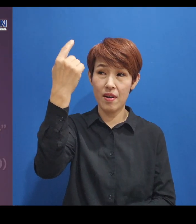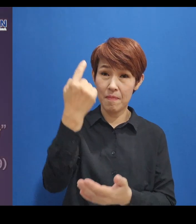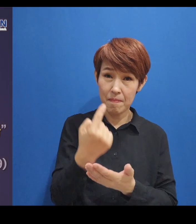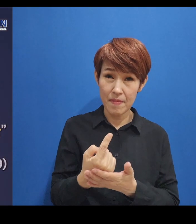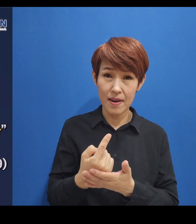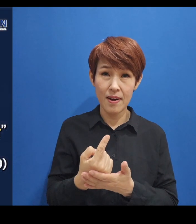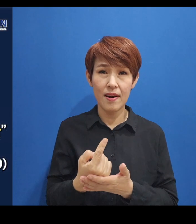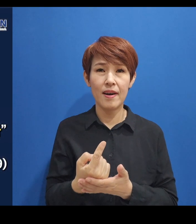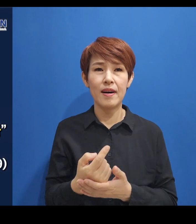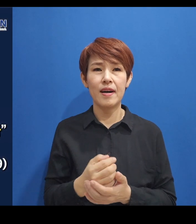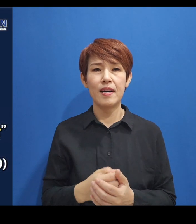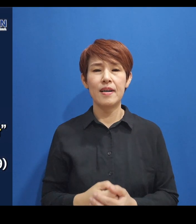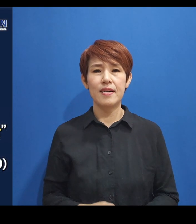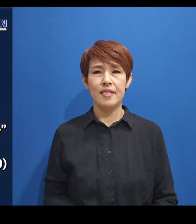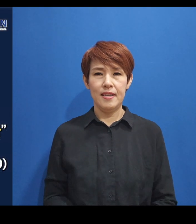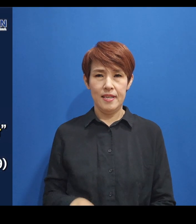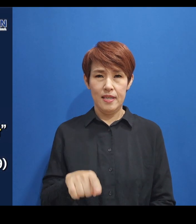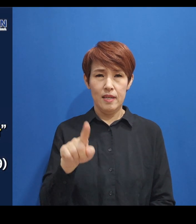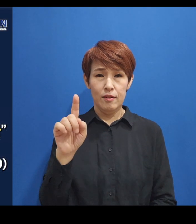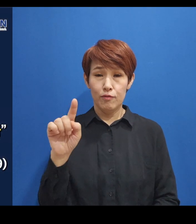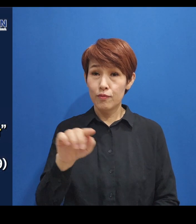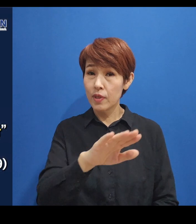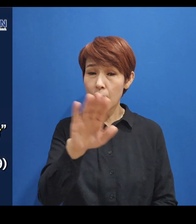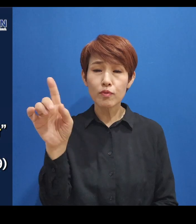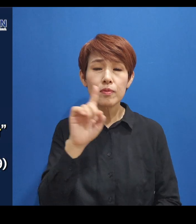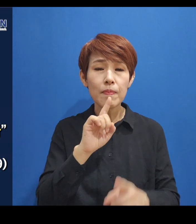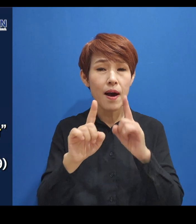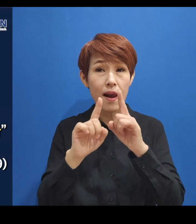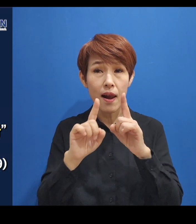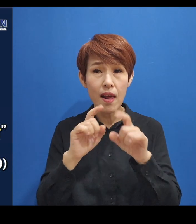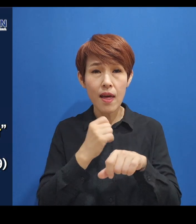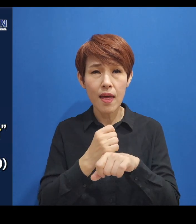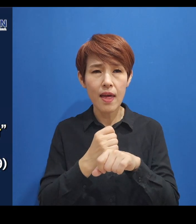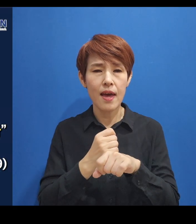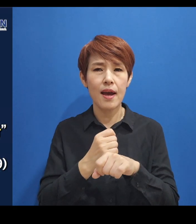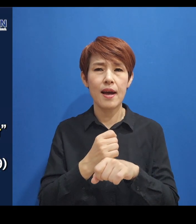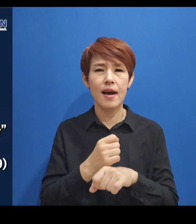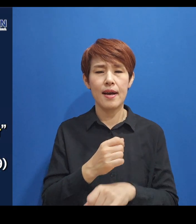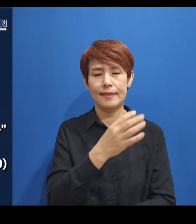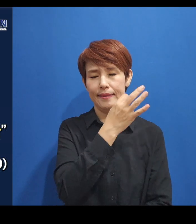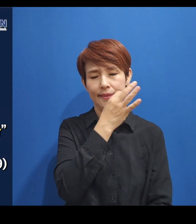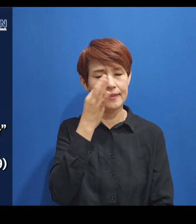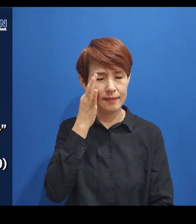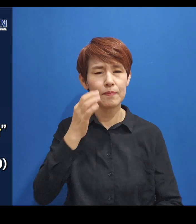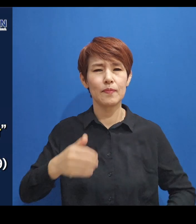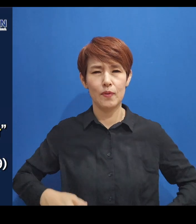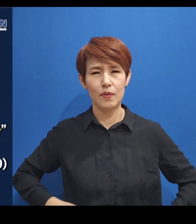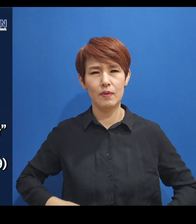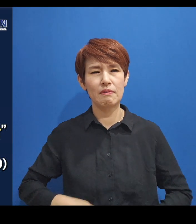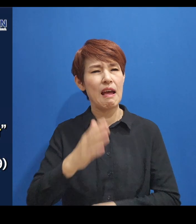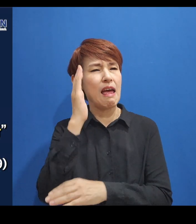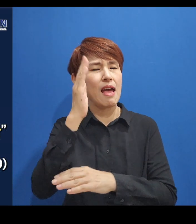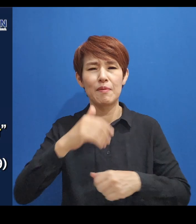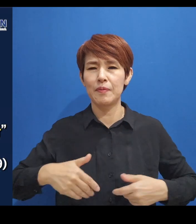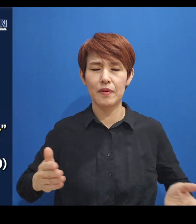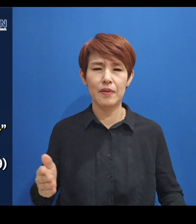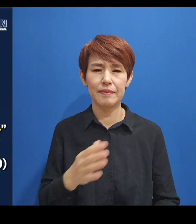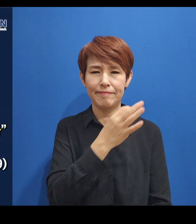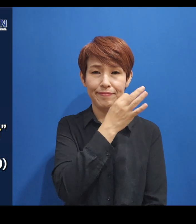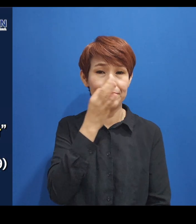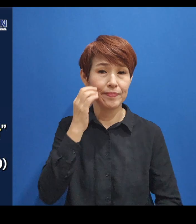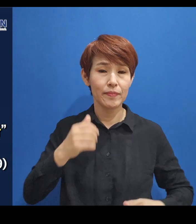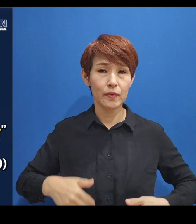설명해 줍니다. 그런즉 이 일에 대하여 우리가 무슨 말을 하겠나? 입 닫아야 된다. 말할 게 없다. 우리는